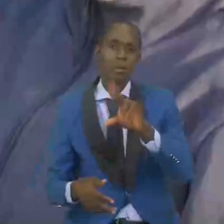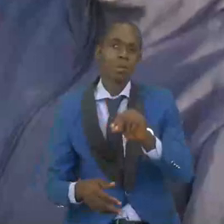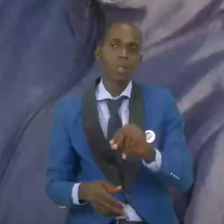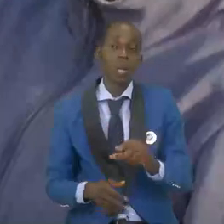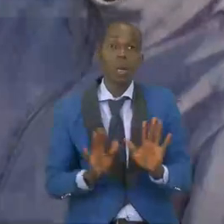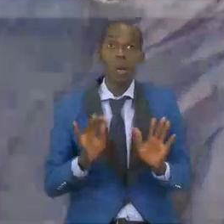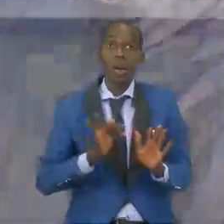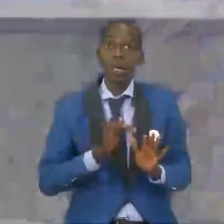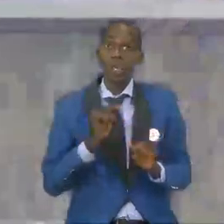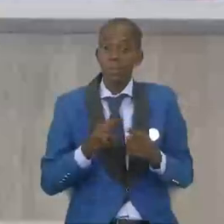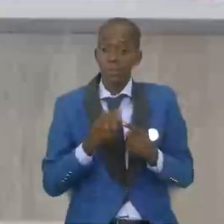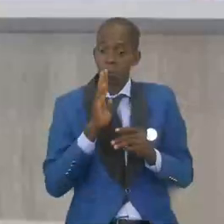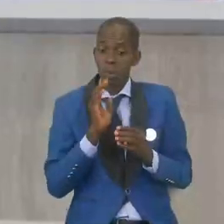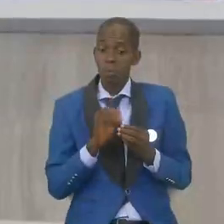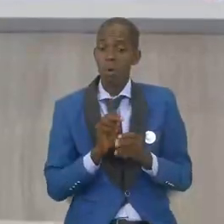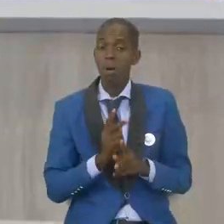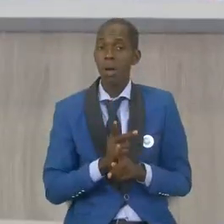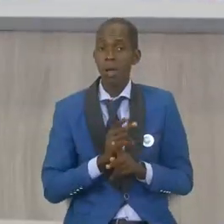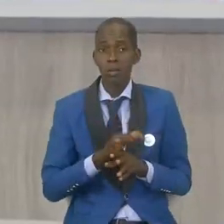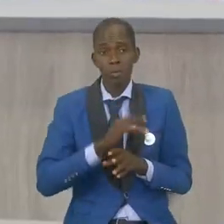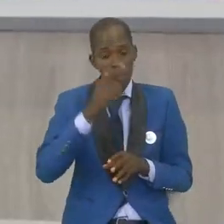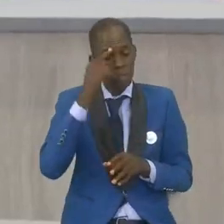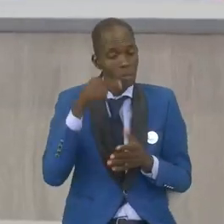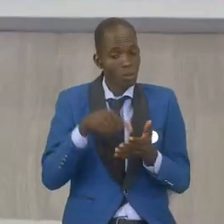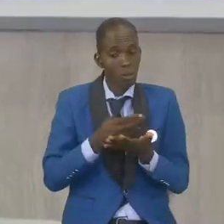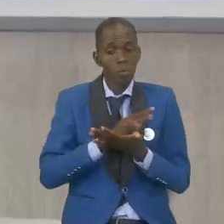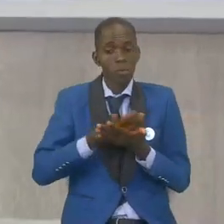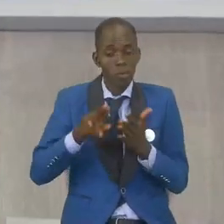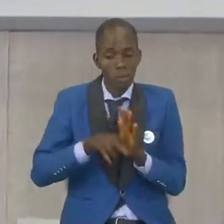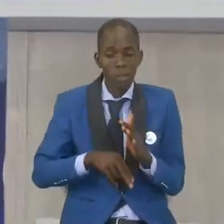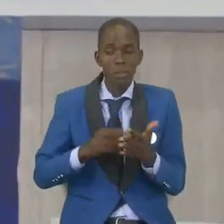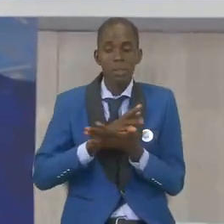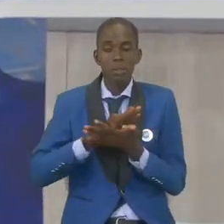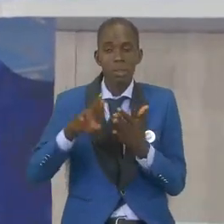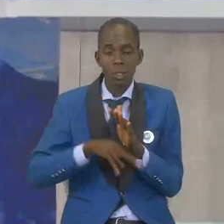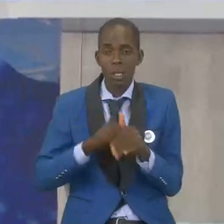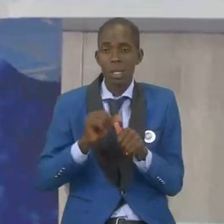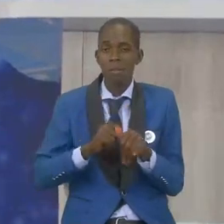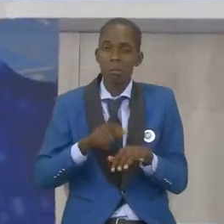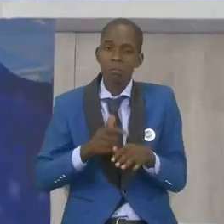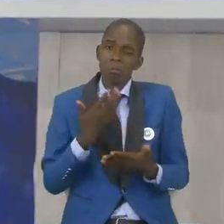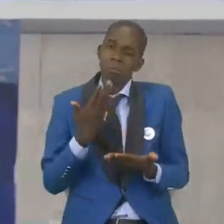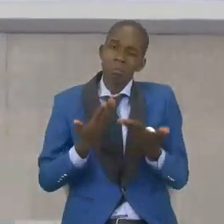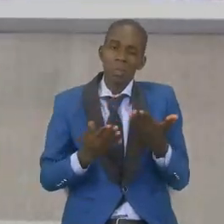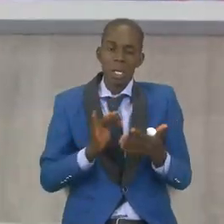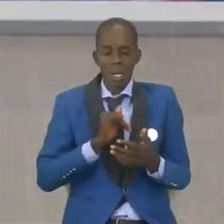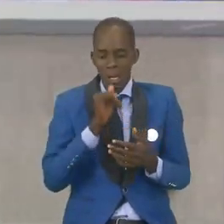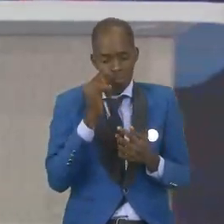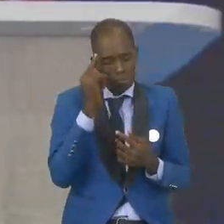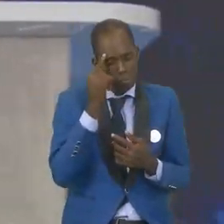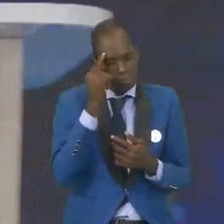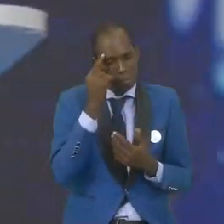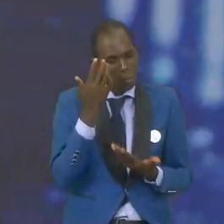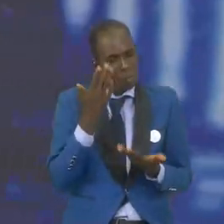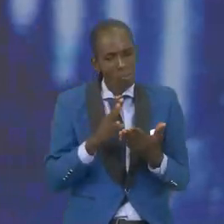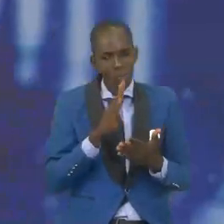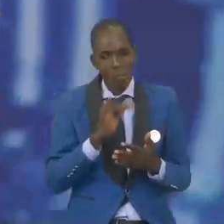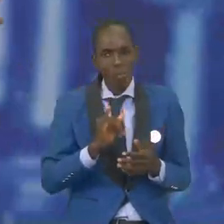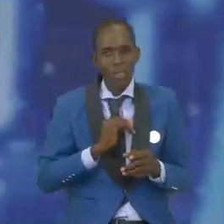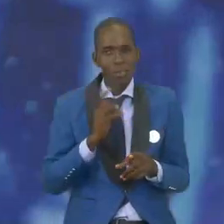mort prématurée? Oh, je serai plus vraiment cette sainteté-là. Hein? Je dois faire attention. Hein?